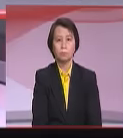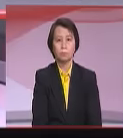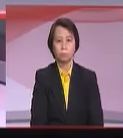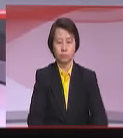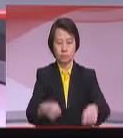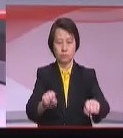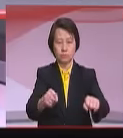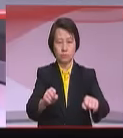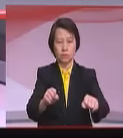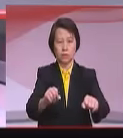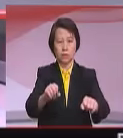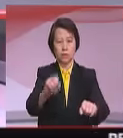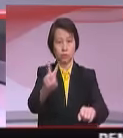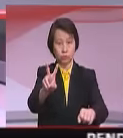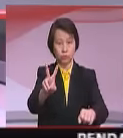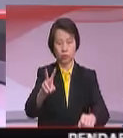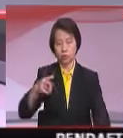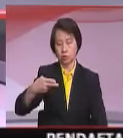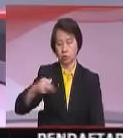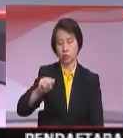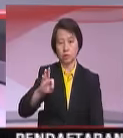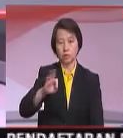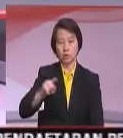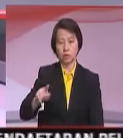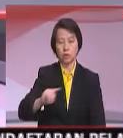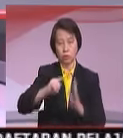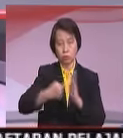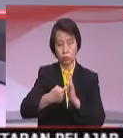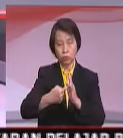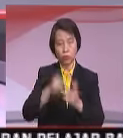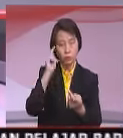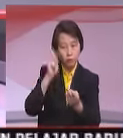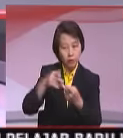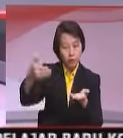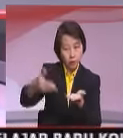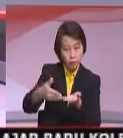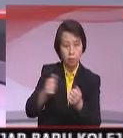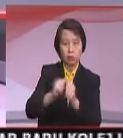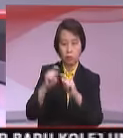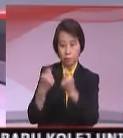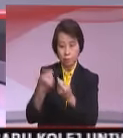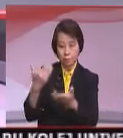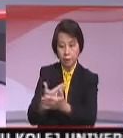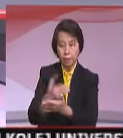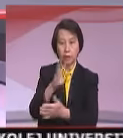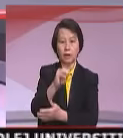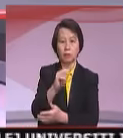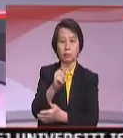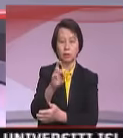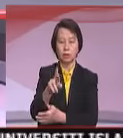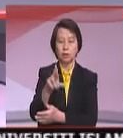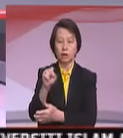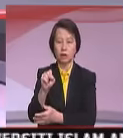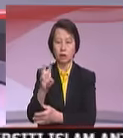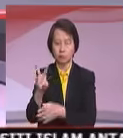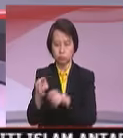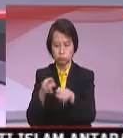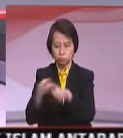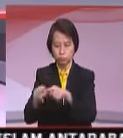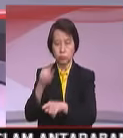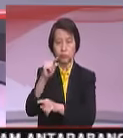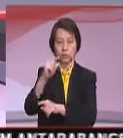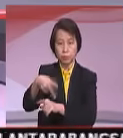Pelumba Moto2 negara Hafiz Syahrin Abdullah memulakan sesi suai kenal dengan pasukan baharunya NTS RW Racing